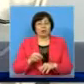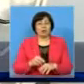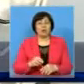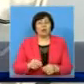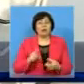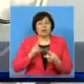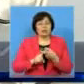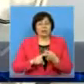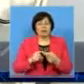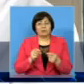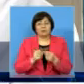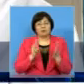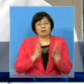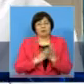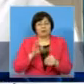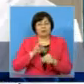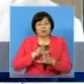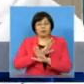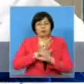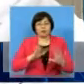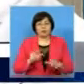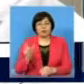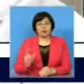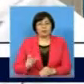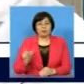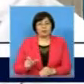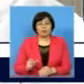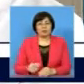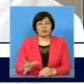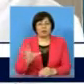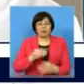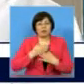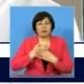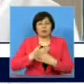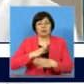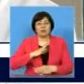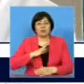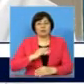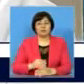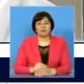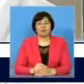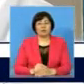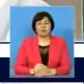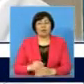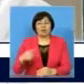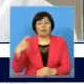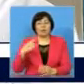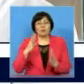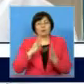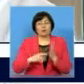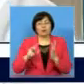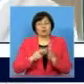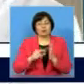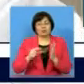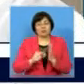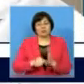коронавирус инфекциясын жұқтырмады. Ауылдың азаматтары бүкіл көмектесіп жатыр біздерге. 1987 жылғы